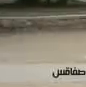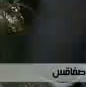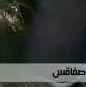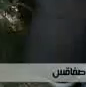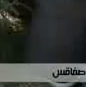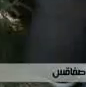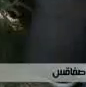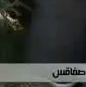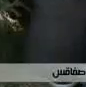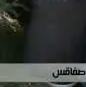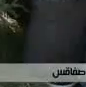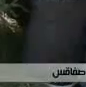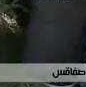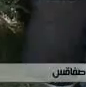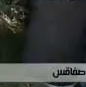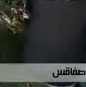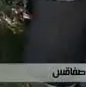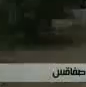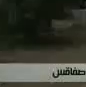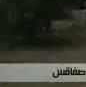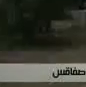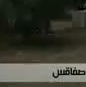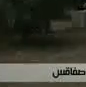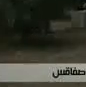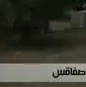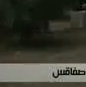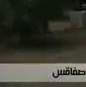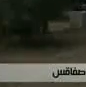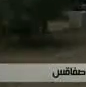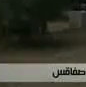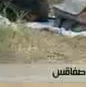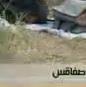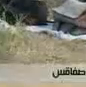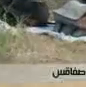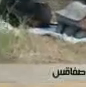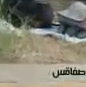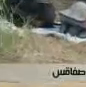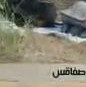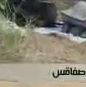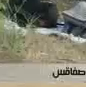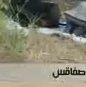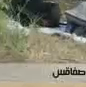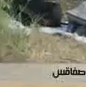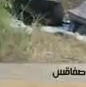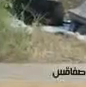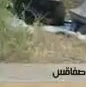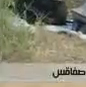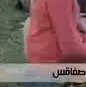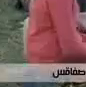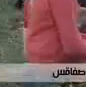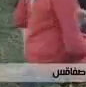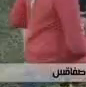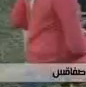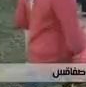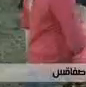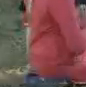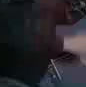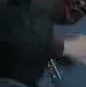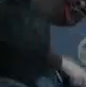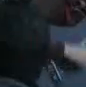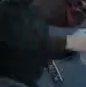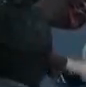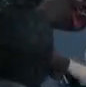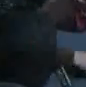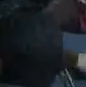فطور صباحي جماعي في حديقة عمومية، الهدف التحسيس بأهمية الفضاءات الخضر والتواصل الاجتماعي.